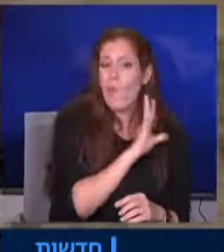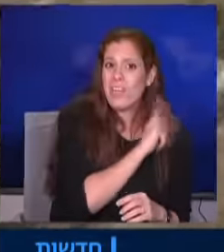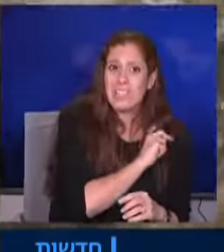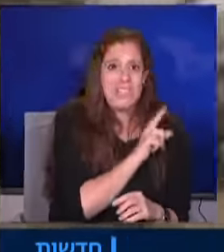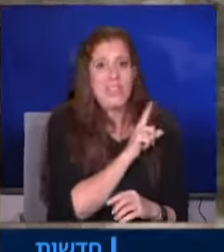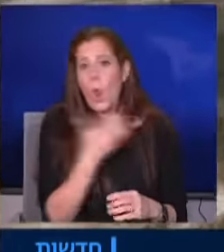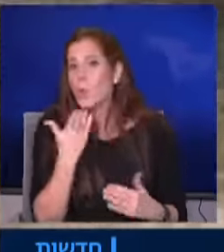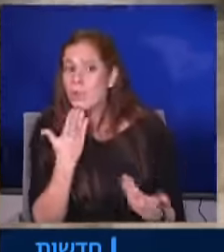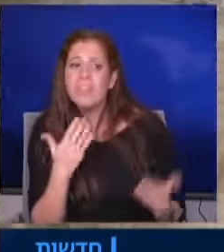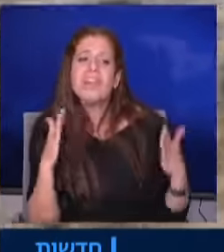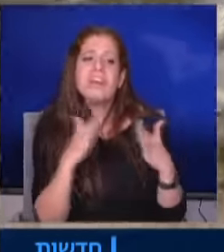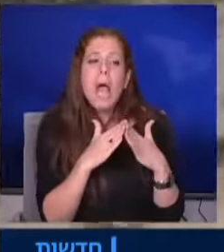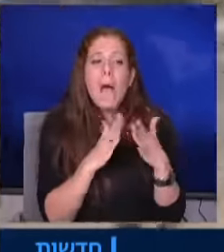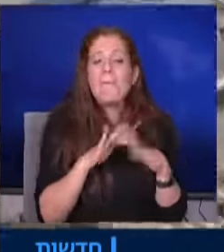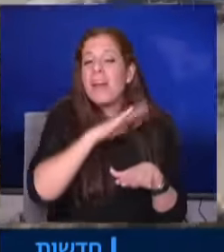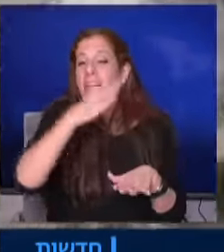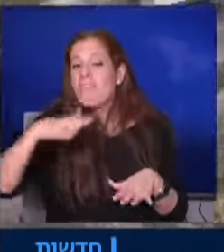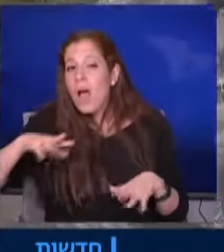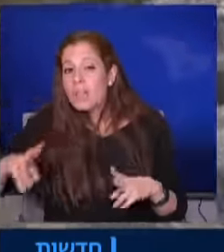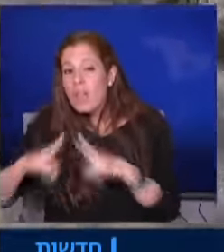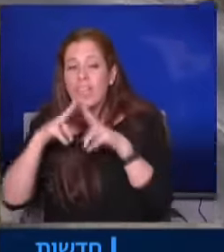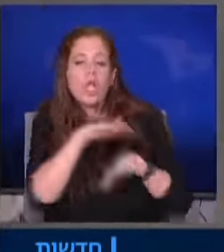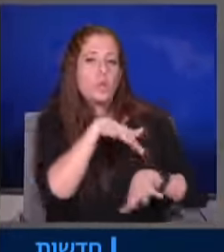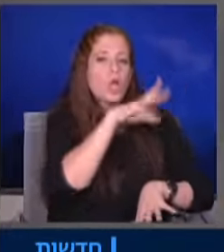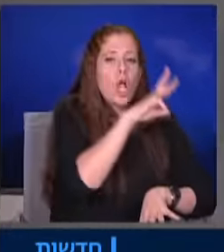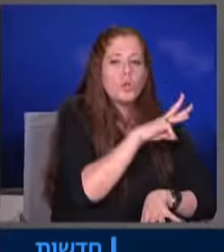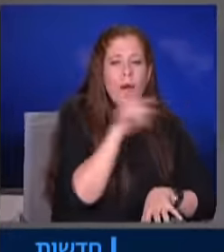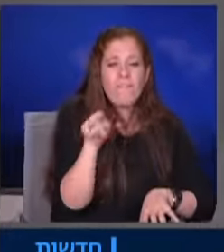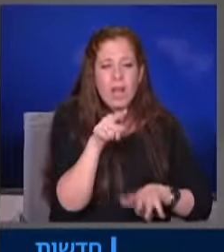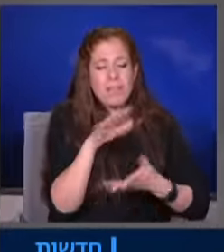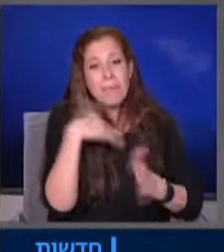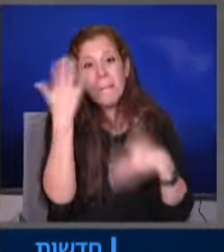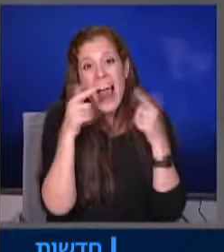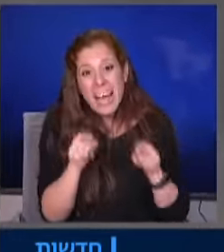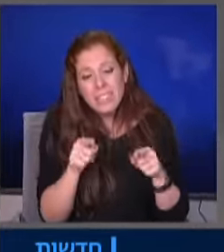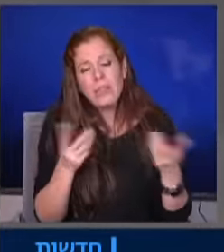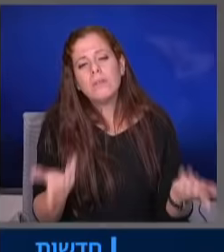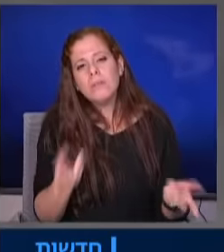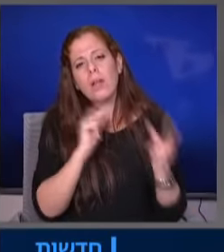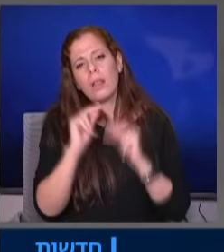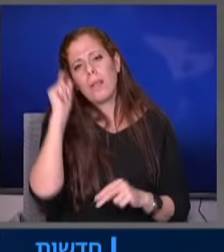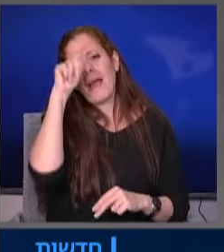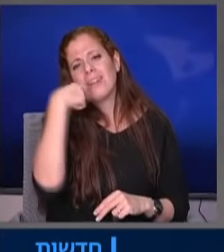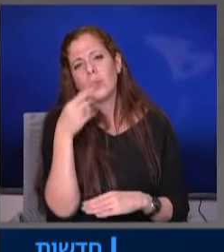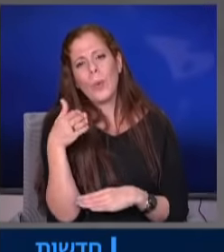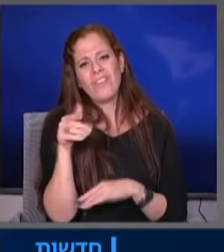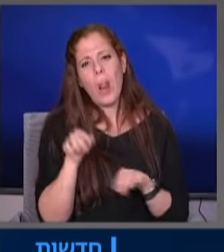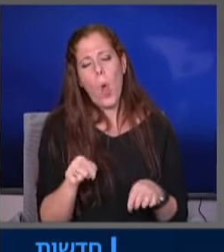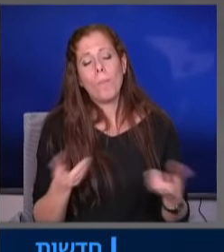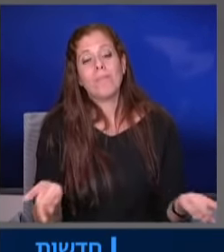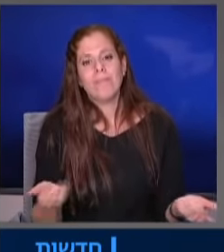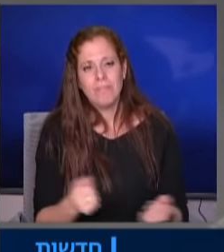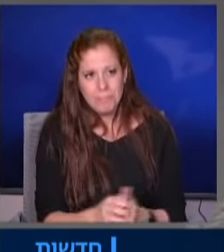בתפר שבין הגבעה הצרפתית לשכונת שואפת. בסלט כזה, לך תדבר על זהות ולאום. Many think I'm